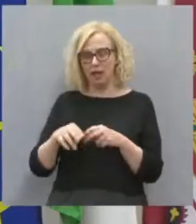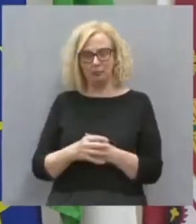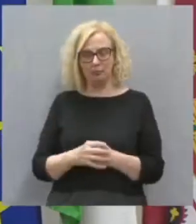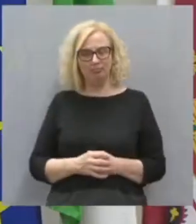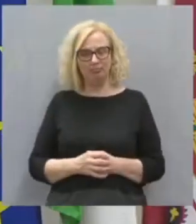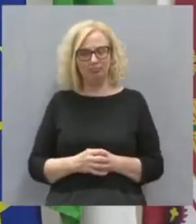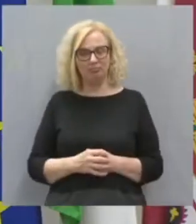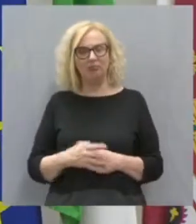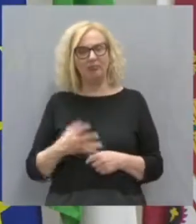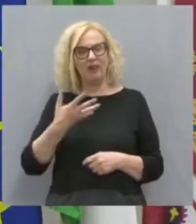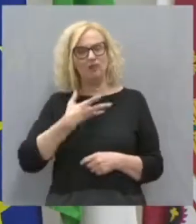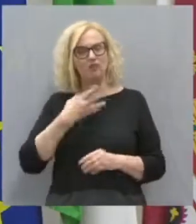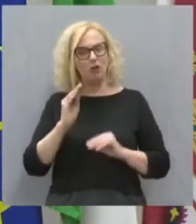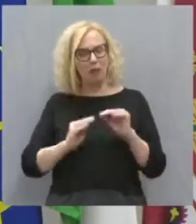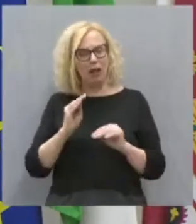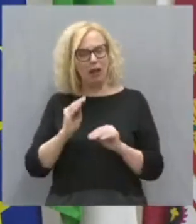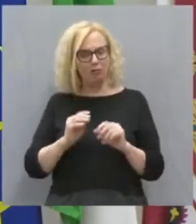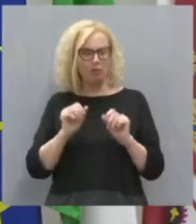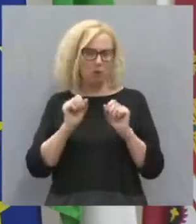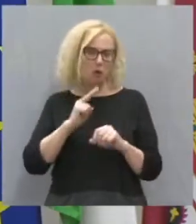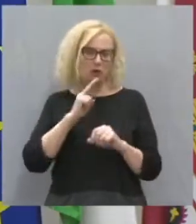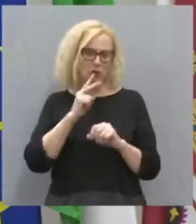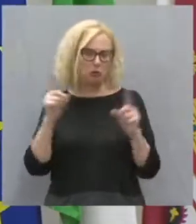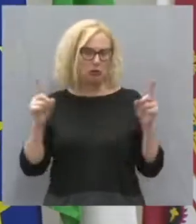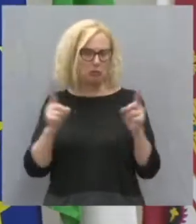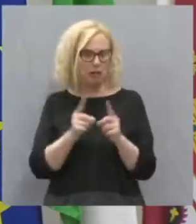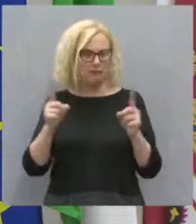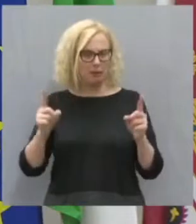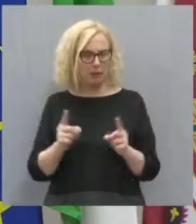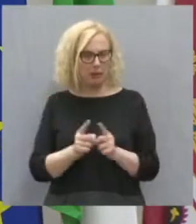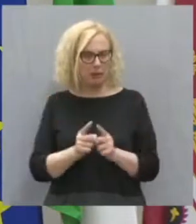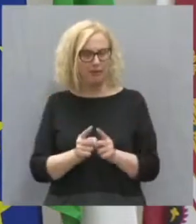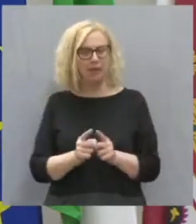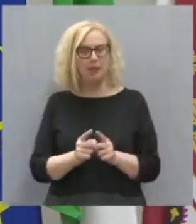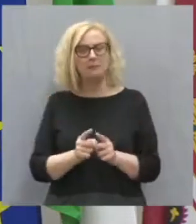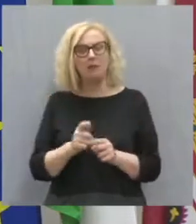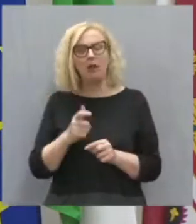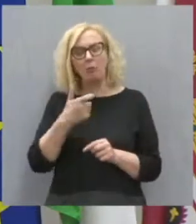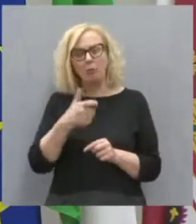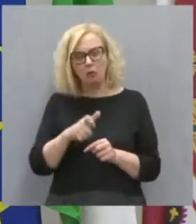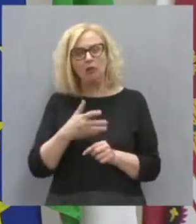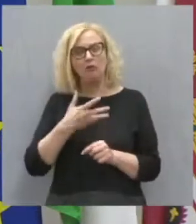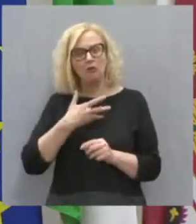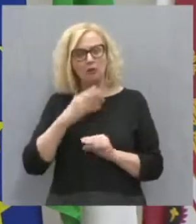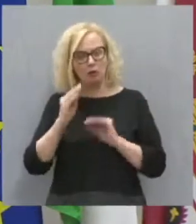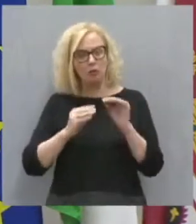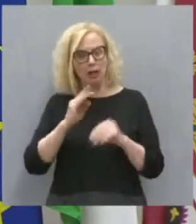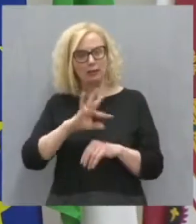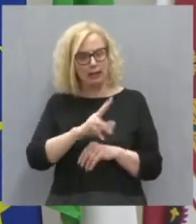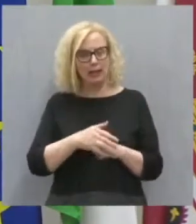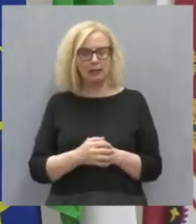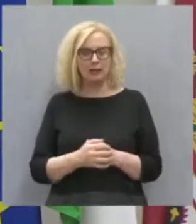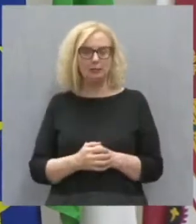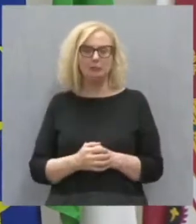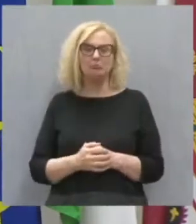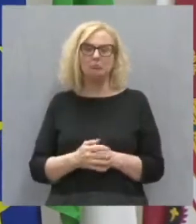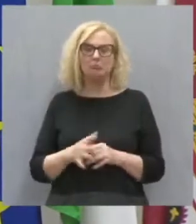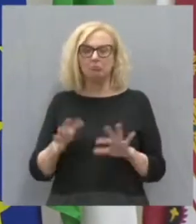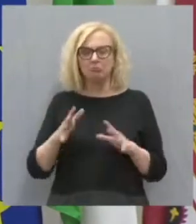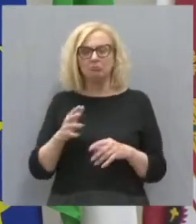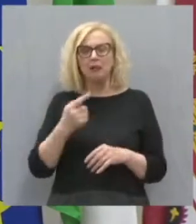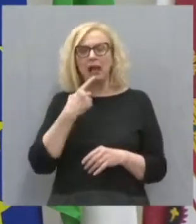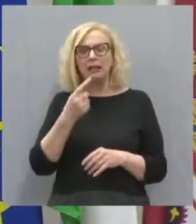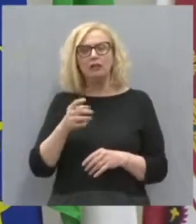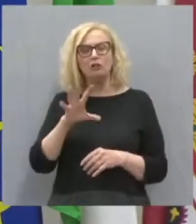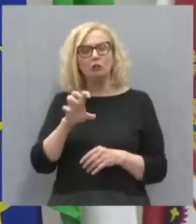quale le chiederei di dare rapida risposta perché dobbiamo dare spazio anche ad altri quesiti da allora ha detto che ci saranno 500